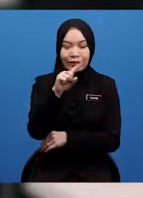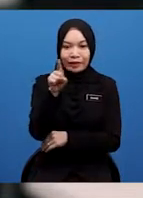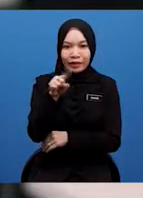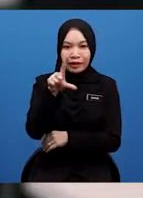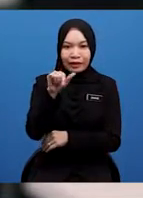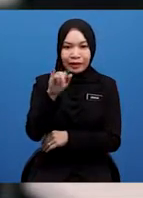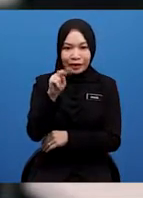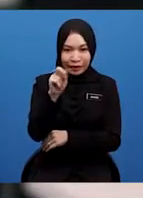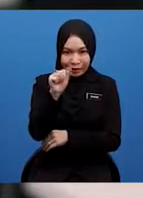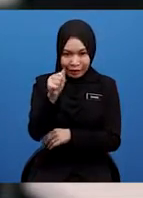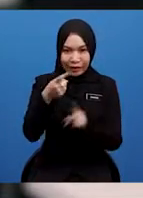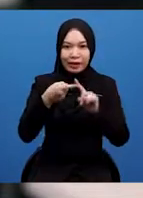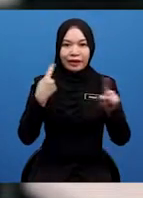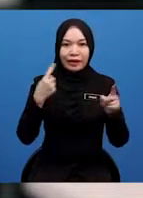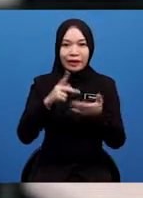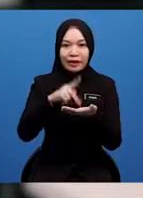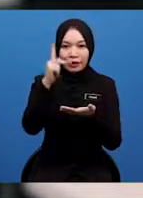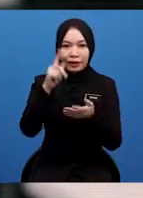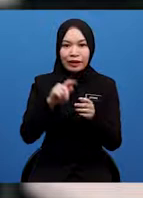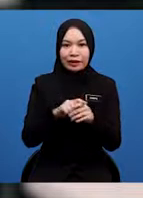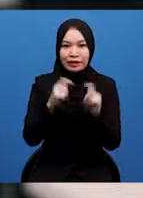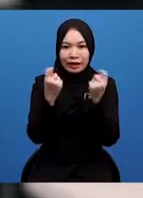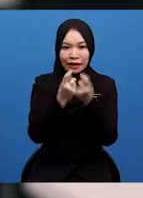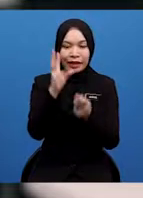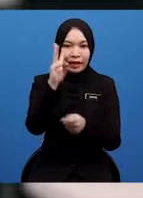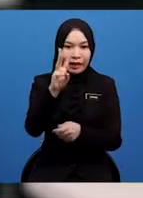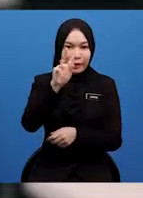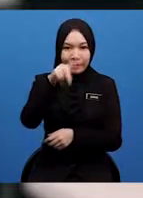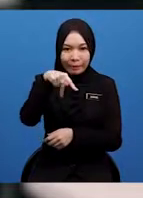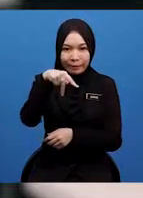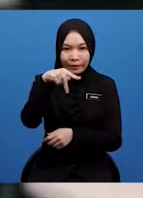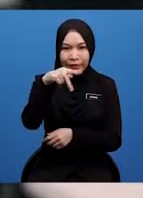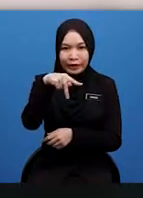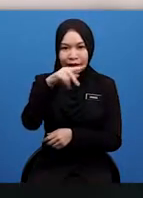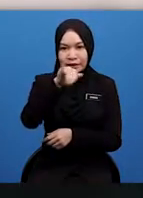Abdul Malik dari Kolej Tingkatan 6 Petaling Jaya.